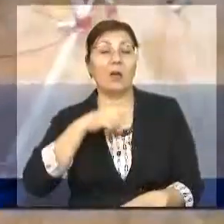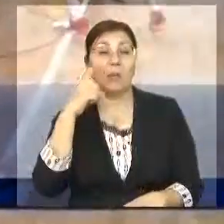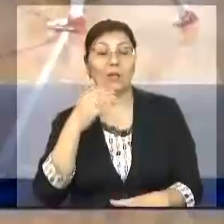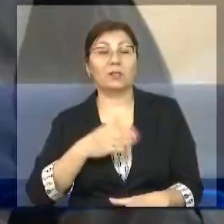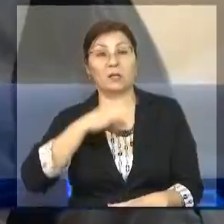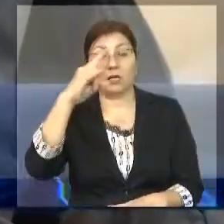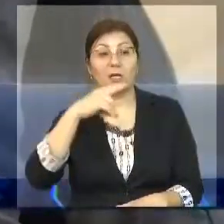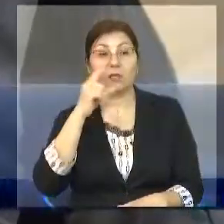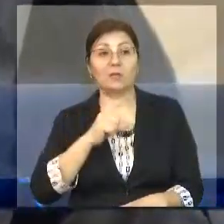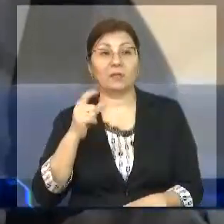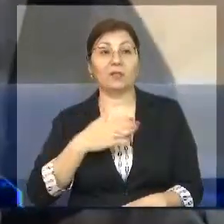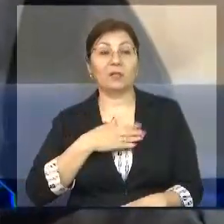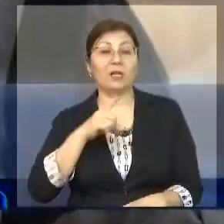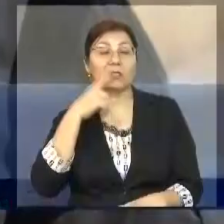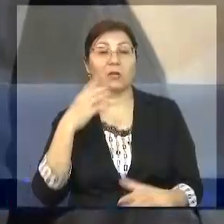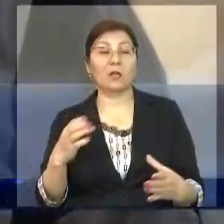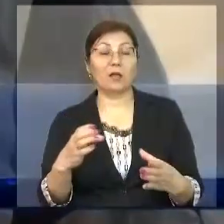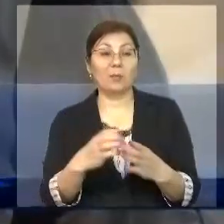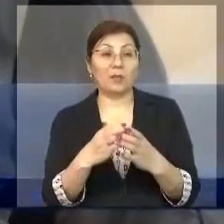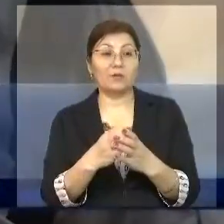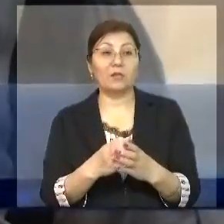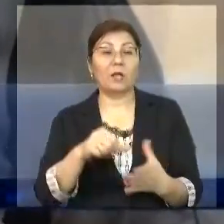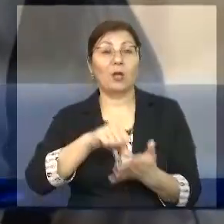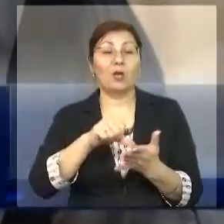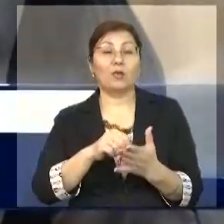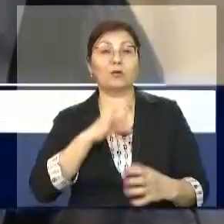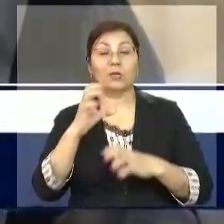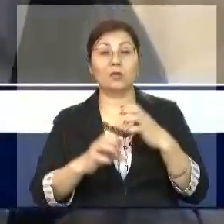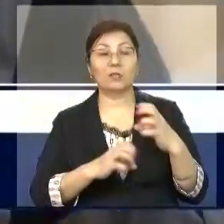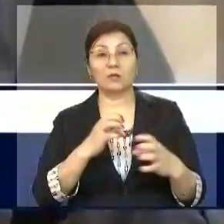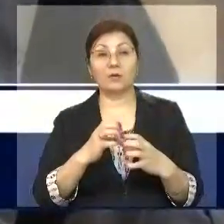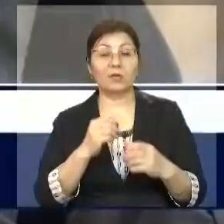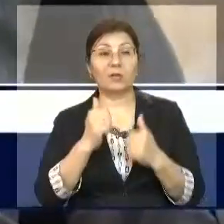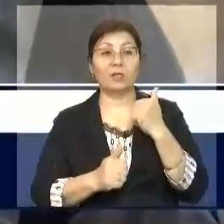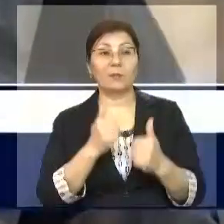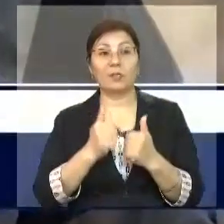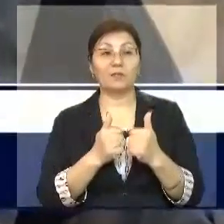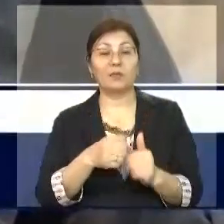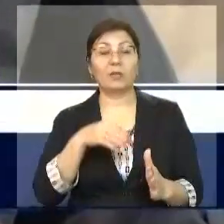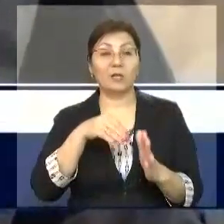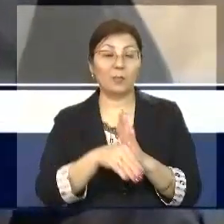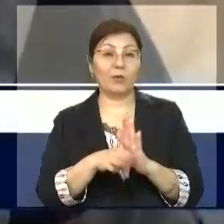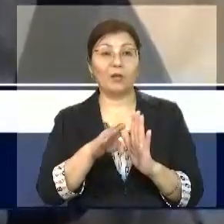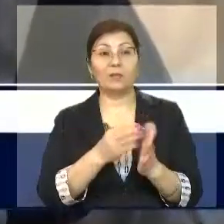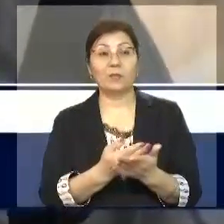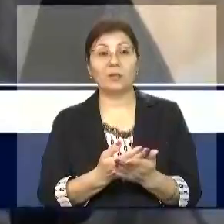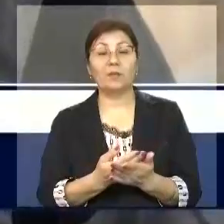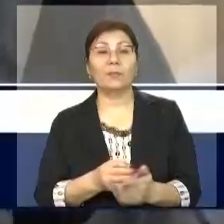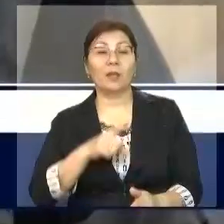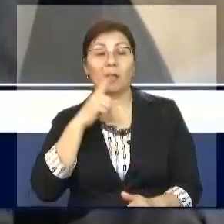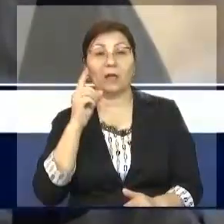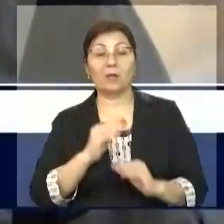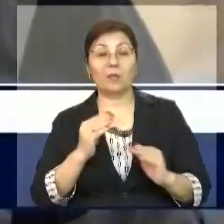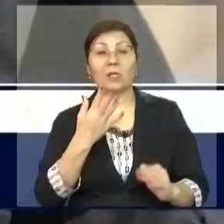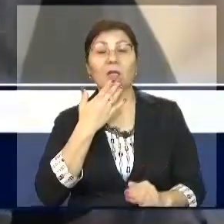казахстанцы наша Молодёжная сборная вышла на чемпионат мира и игроки Молодёжной сборный пополнили составы подрастающего поколение